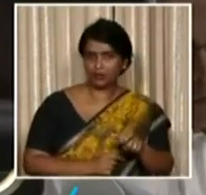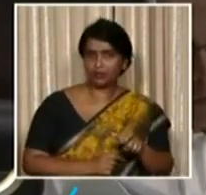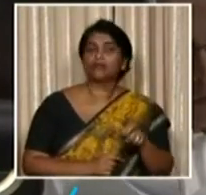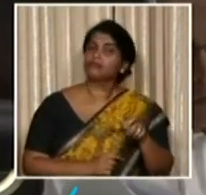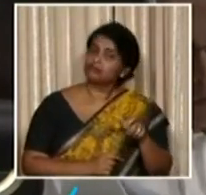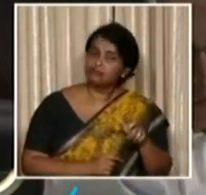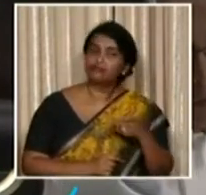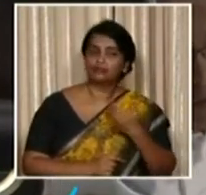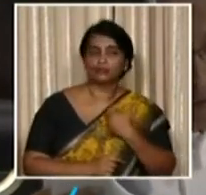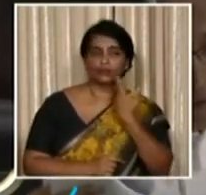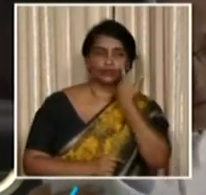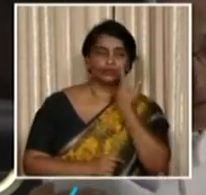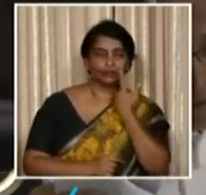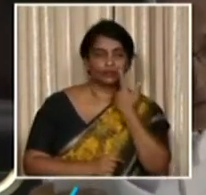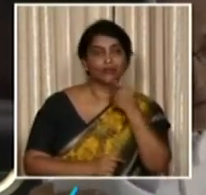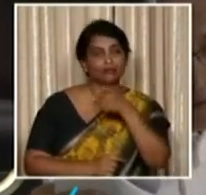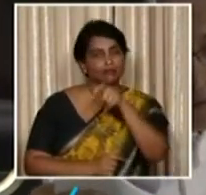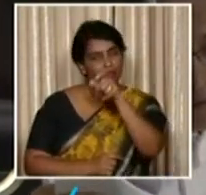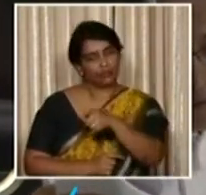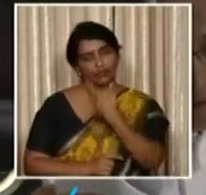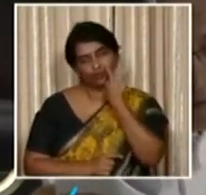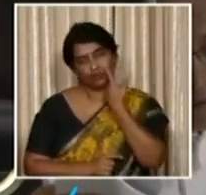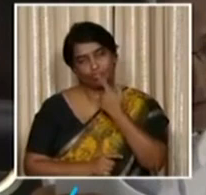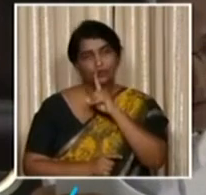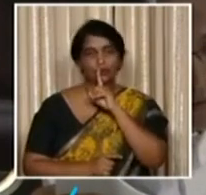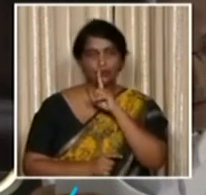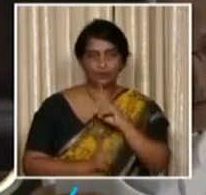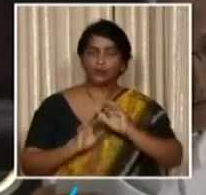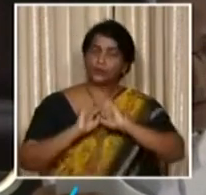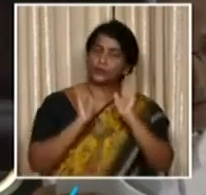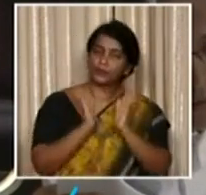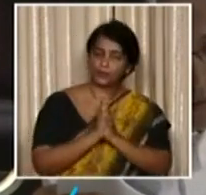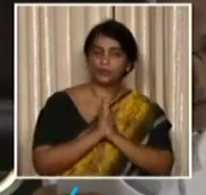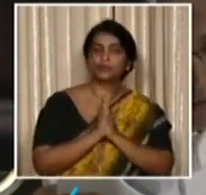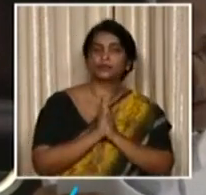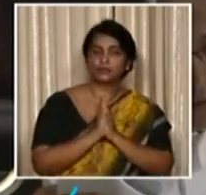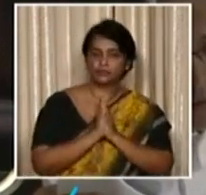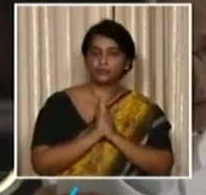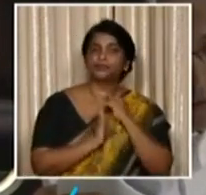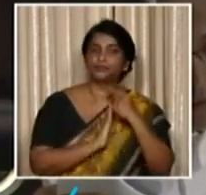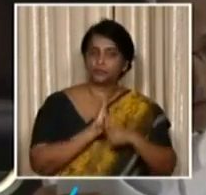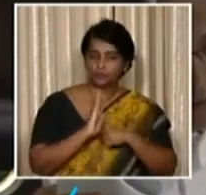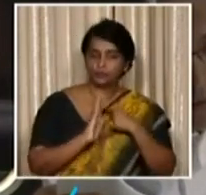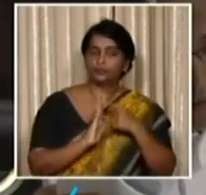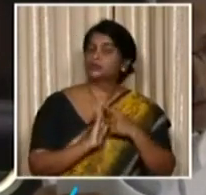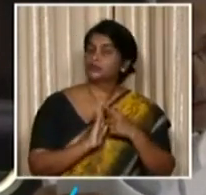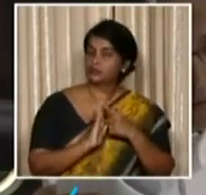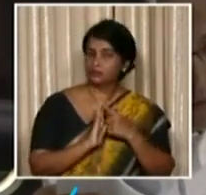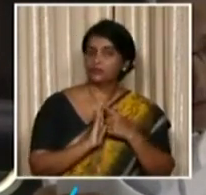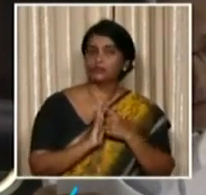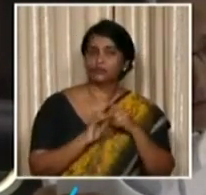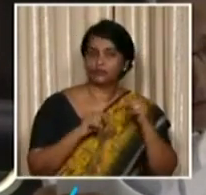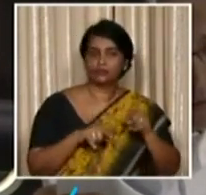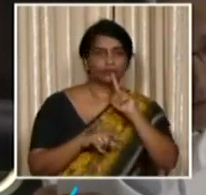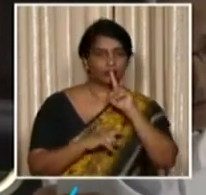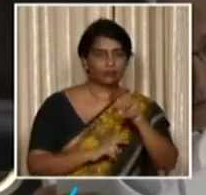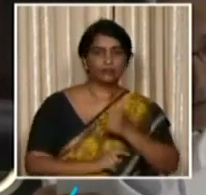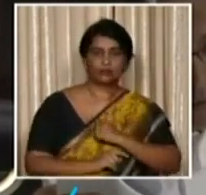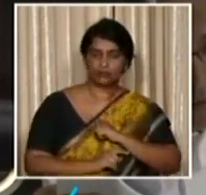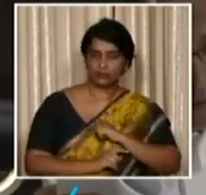ගැන මගේ කනගාටුව ඔහුටත් සමස්යක් හැටියට රටටත් මේ කියන්න